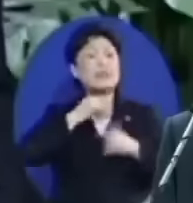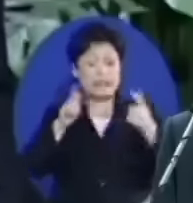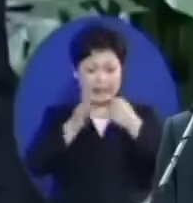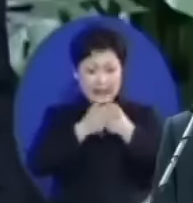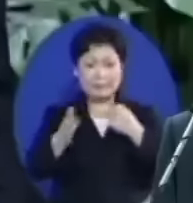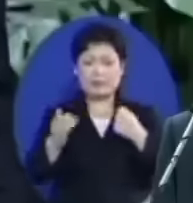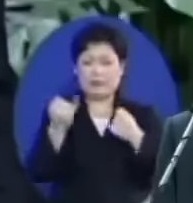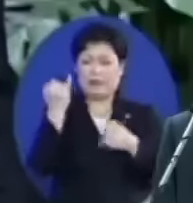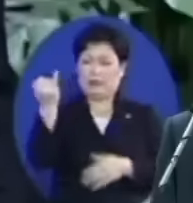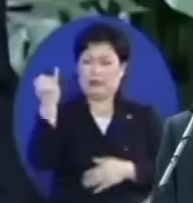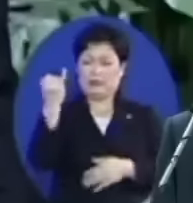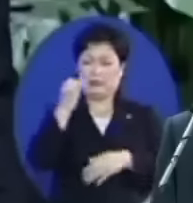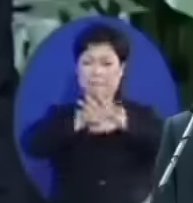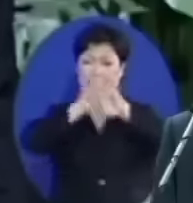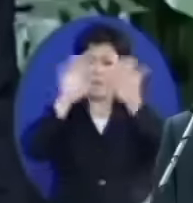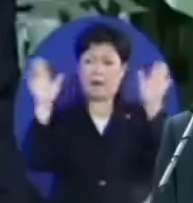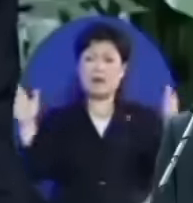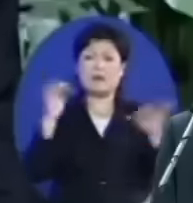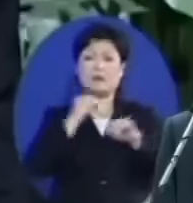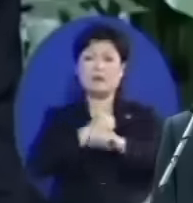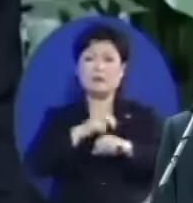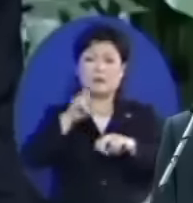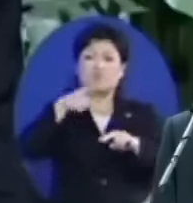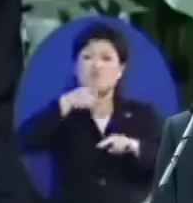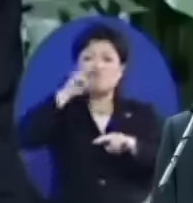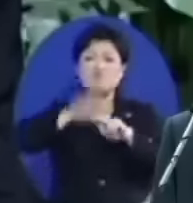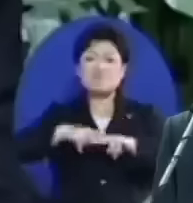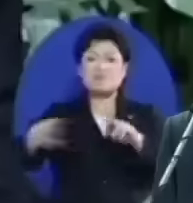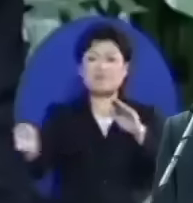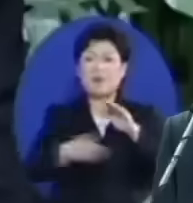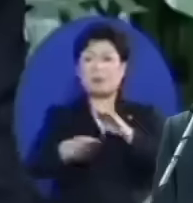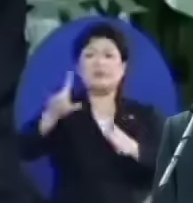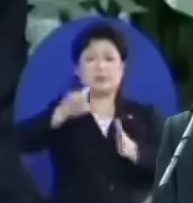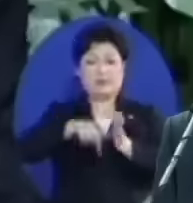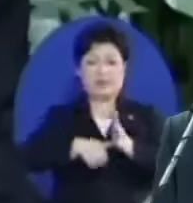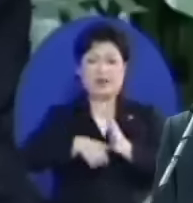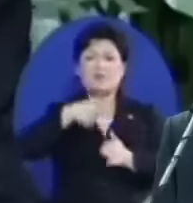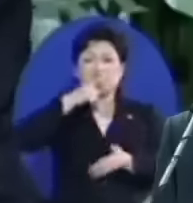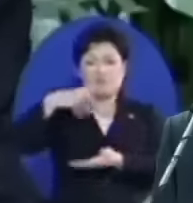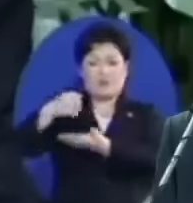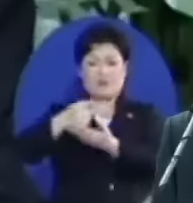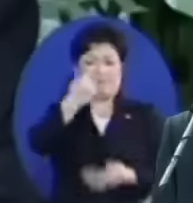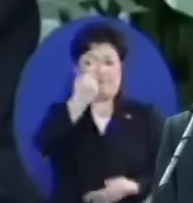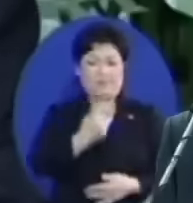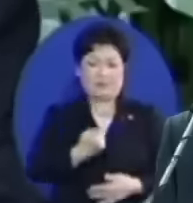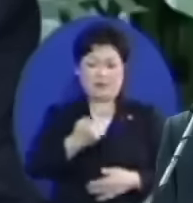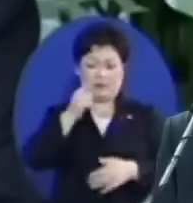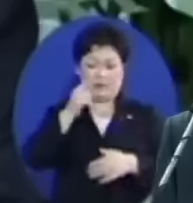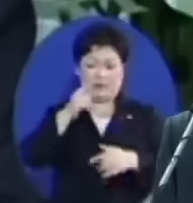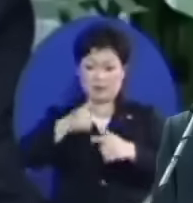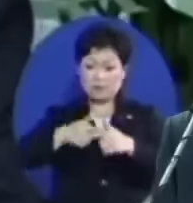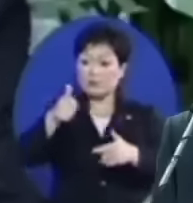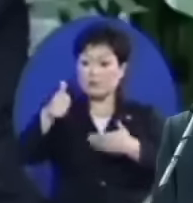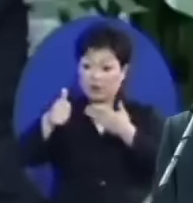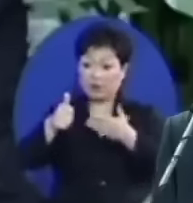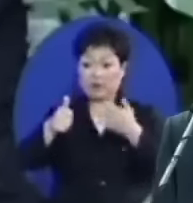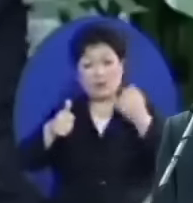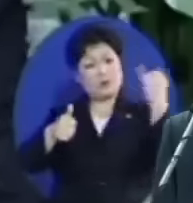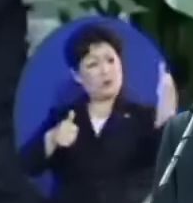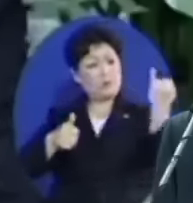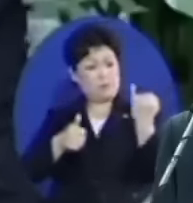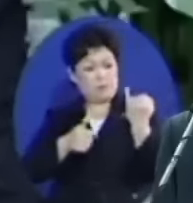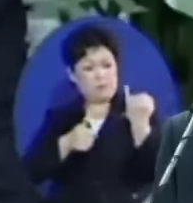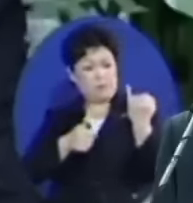그는 대낮에 아무도 우물가에 오지 않을 때 물길로 나오는 것입니다. 바로 예수님이 그